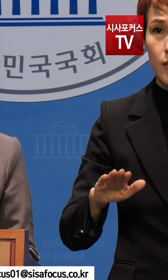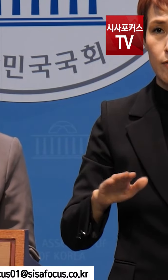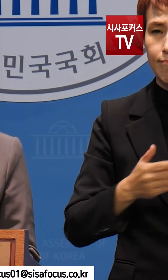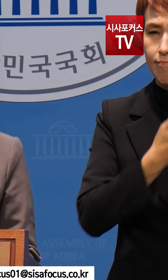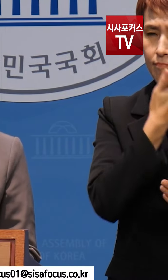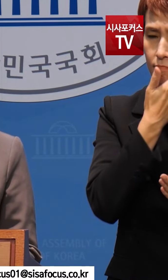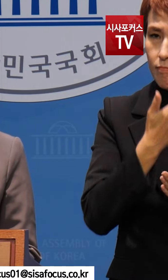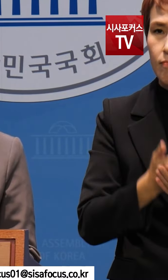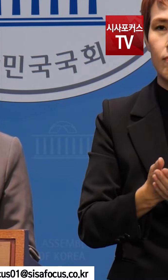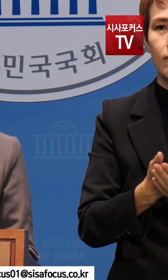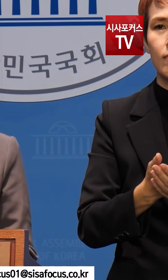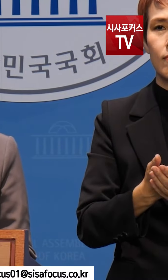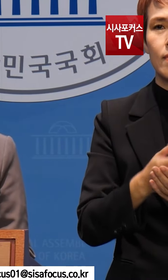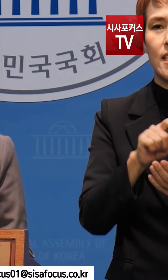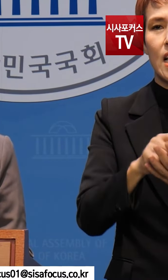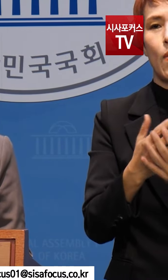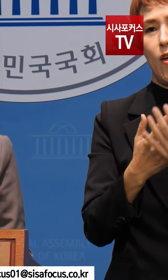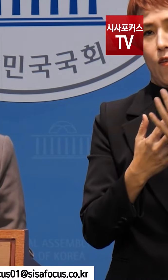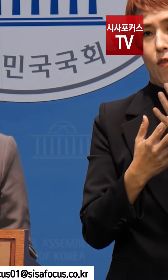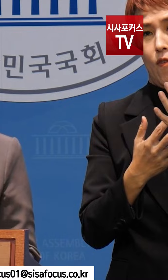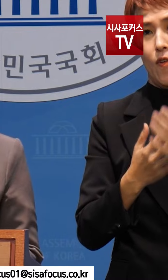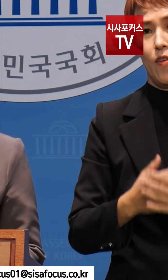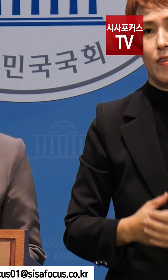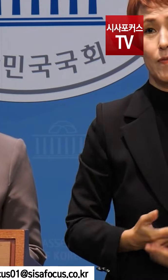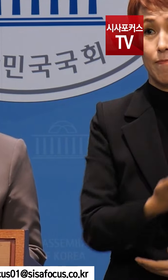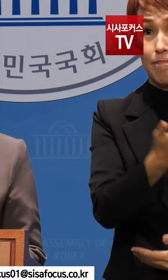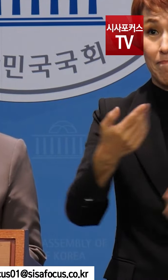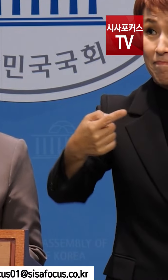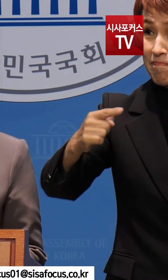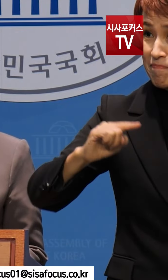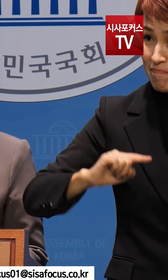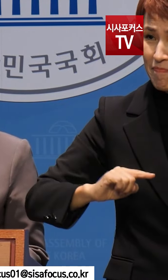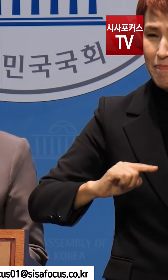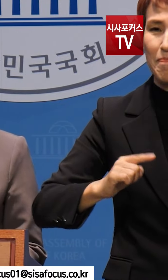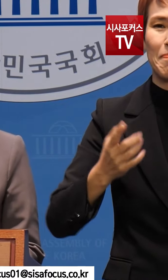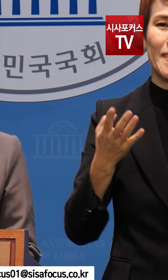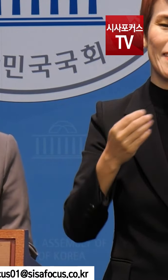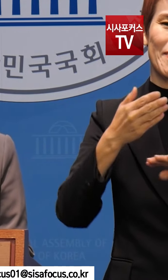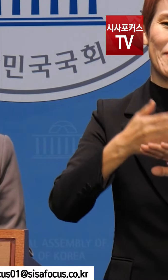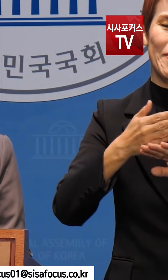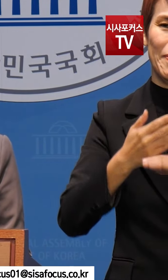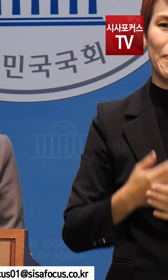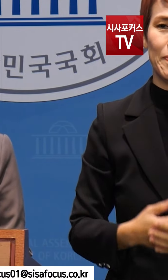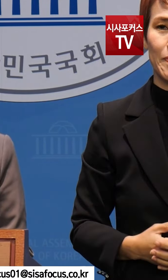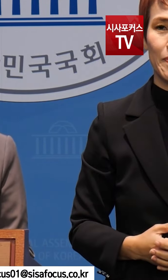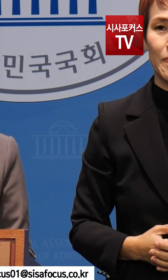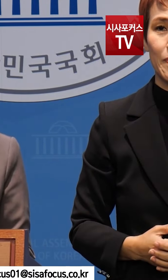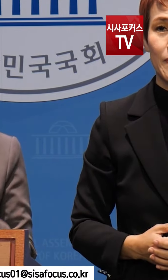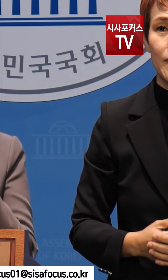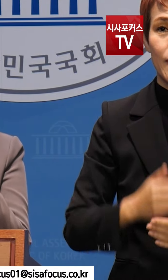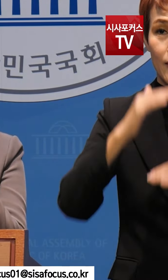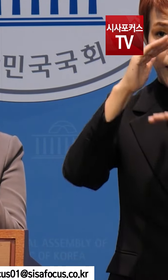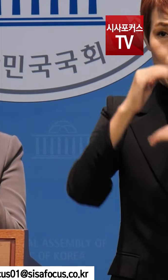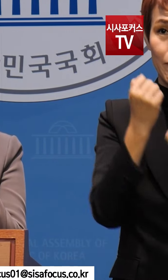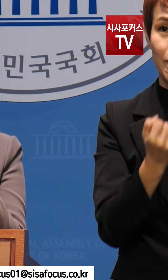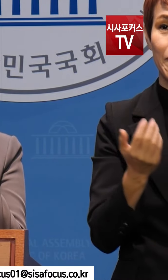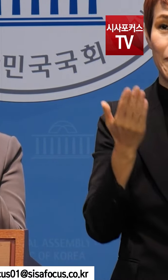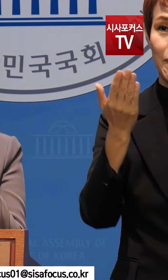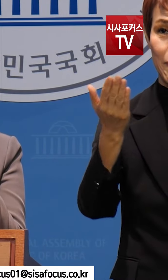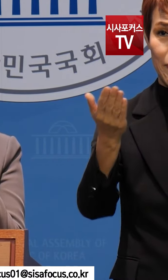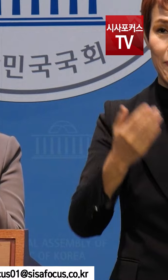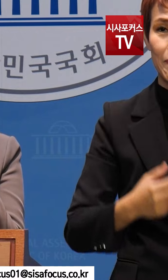중요한 기자 회견을 진행하는데요 많이 참여해 주셔서 감사드리고요 준비한 말씀 먼저 드려